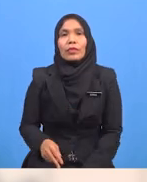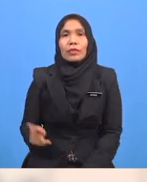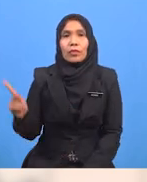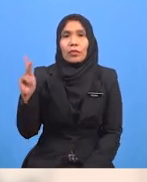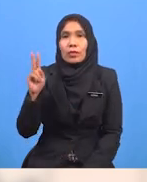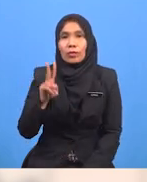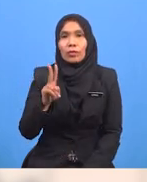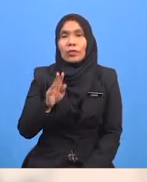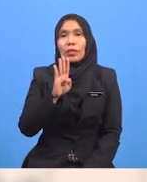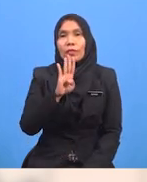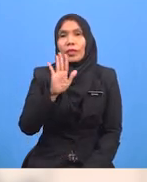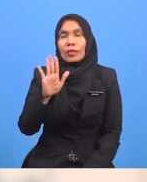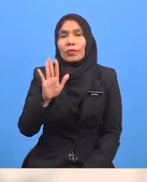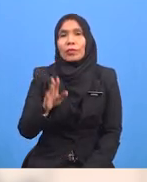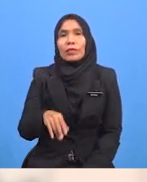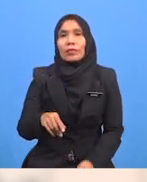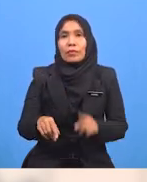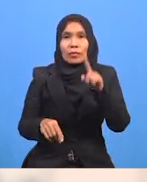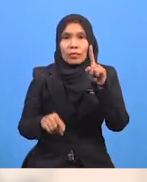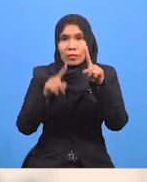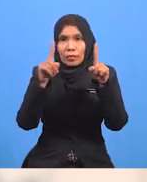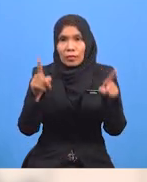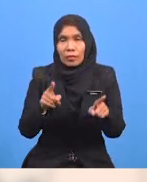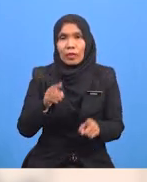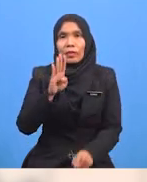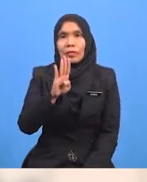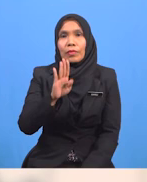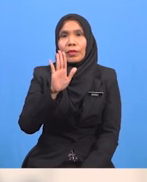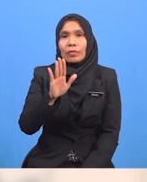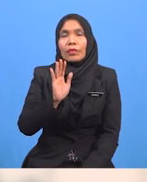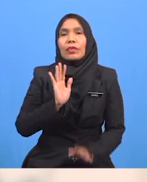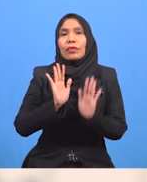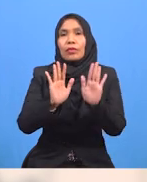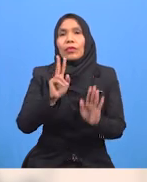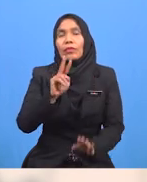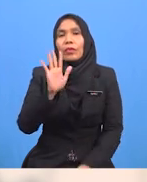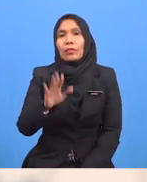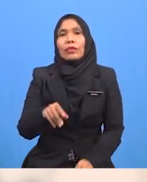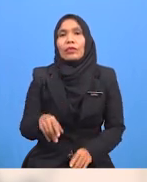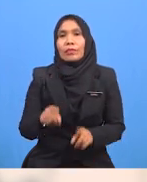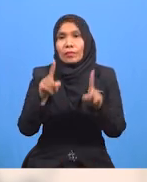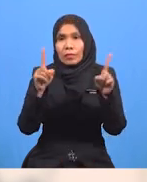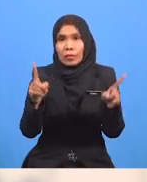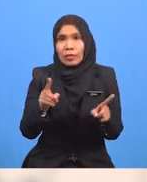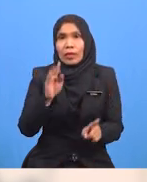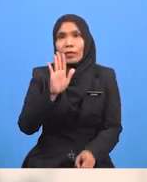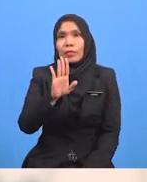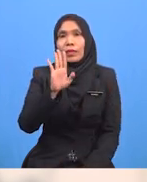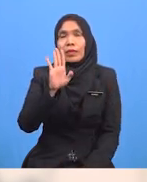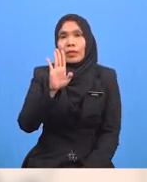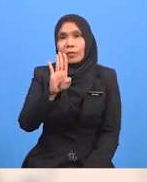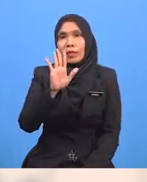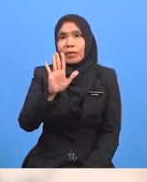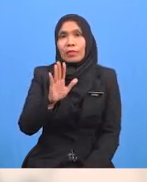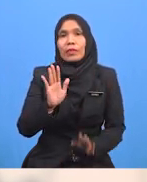45 kurungan patroli metrolac 25 kurungan golongan 45 tolak 30